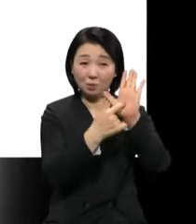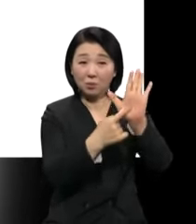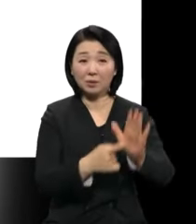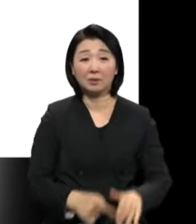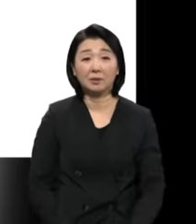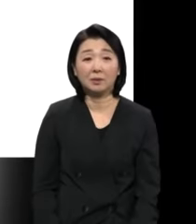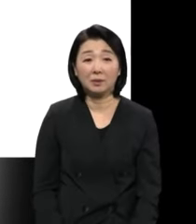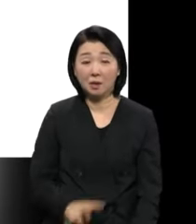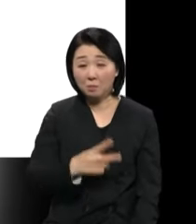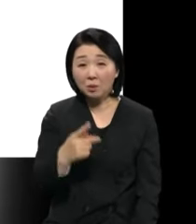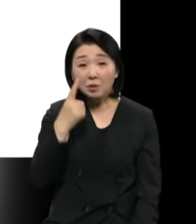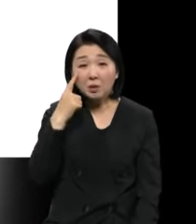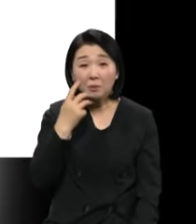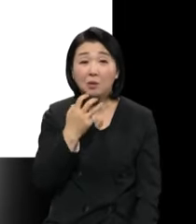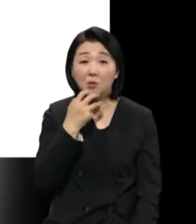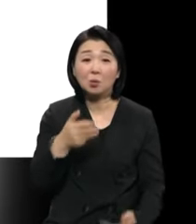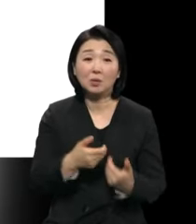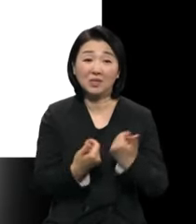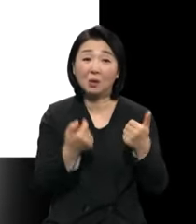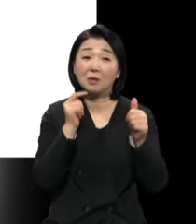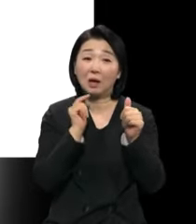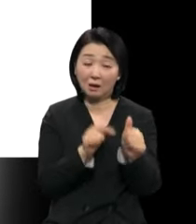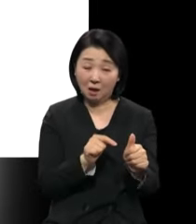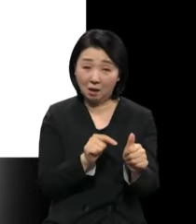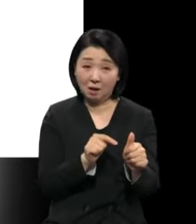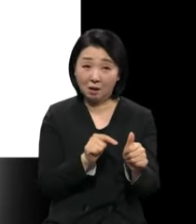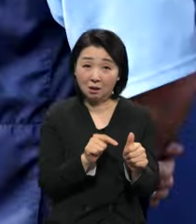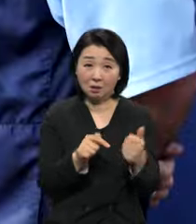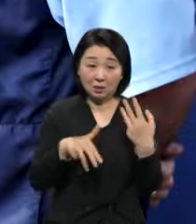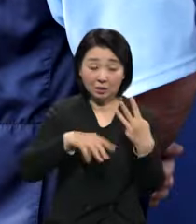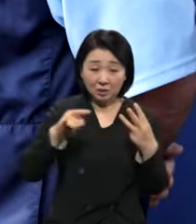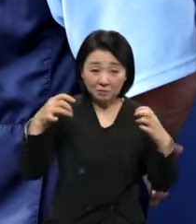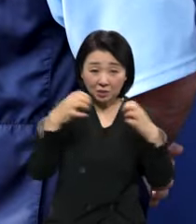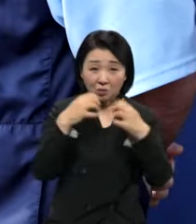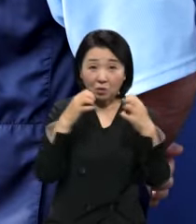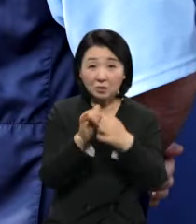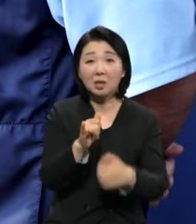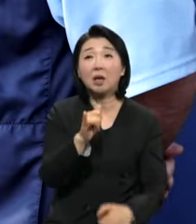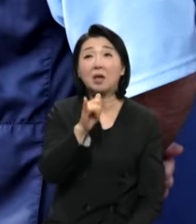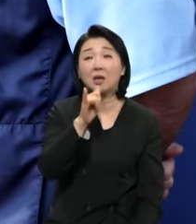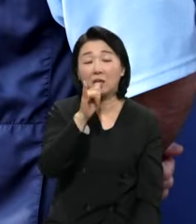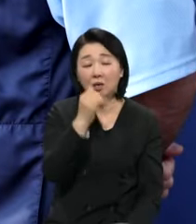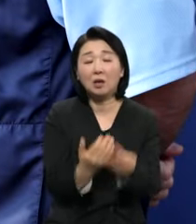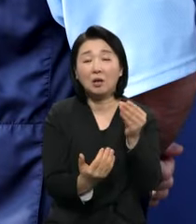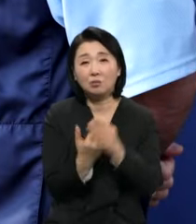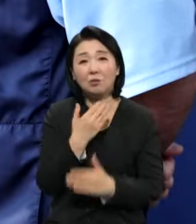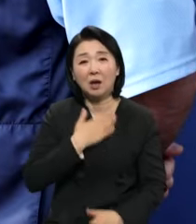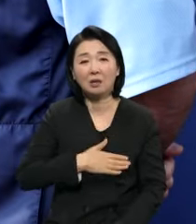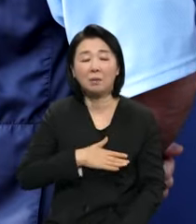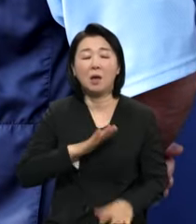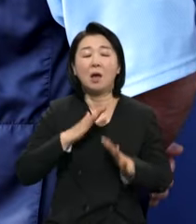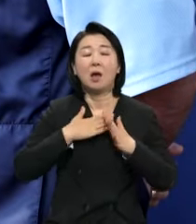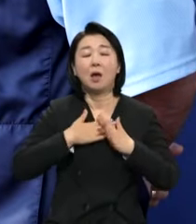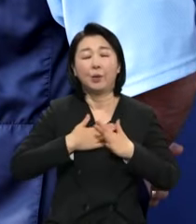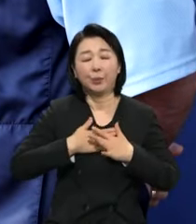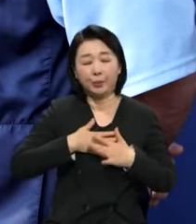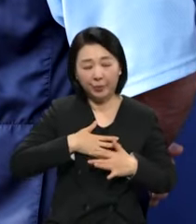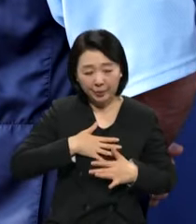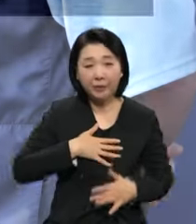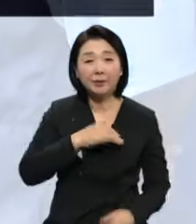겁니다. 번역해보니 서울을 떠나라고 하더라, 3차 대전이 일어난 줄 알았다며 가슴을